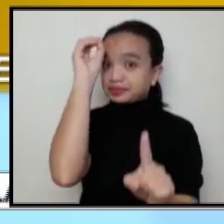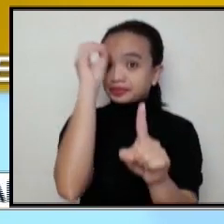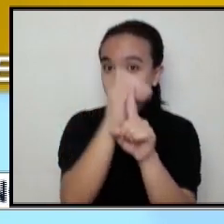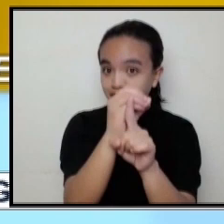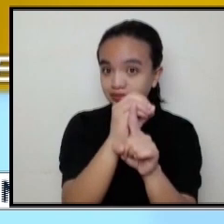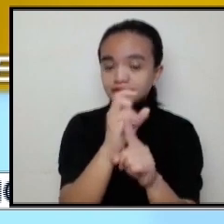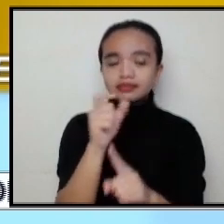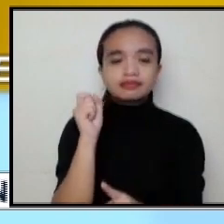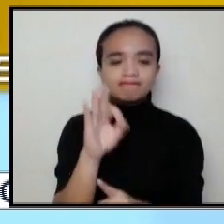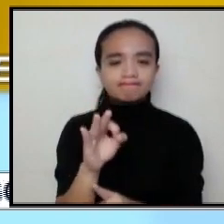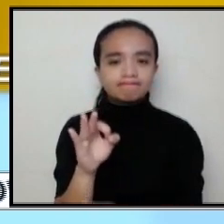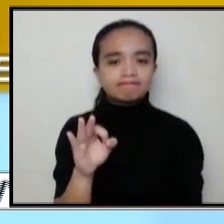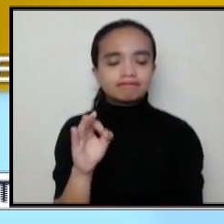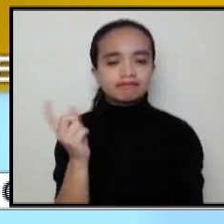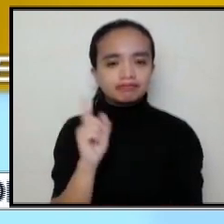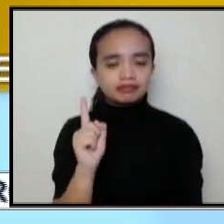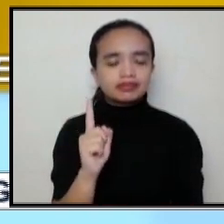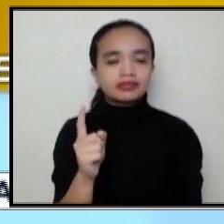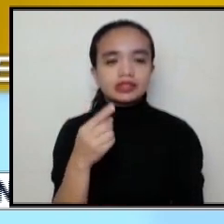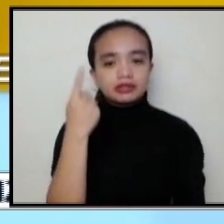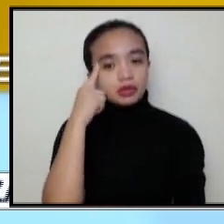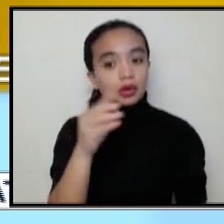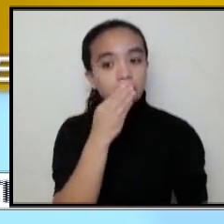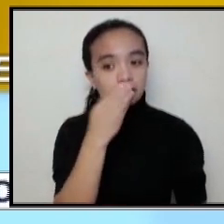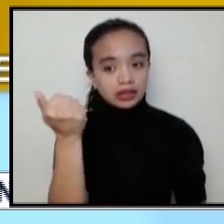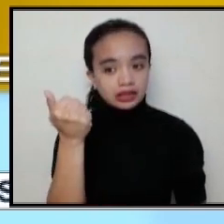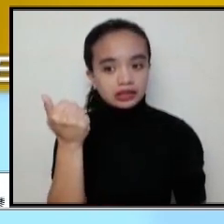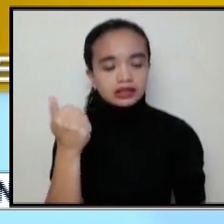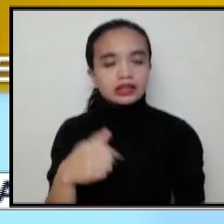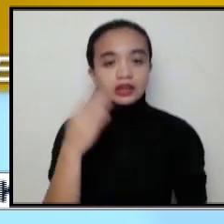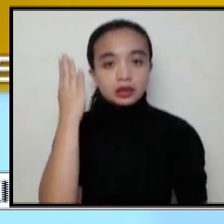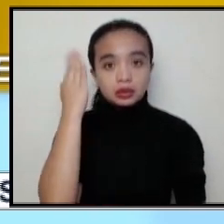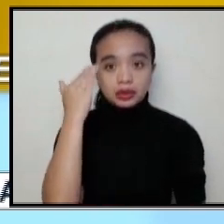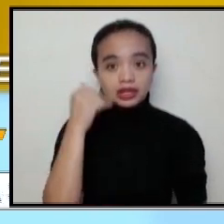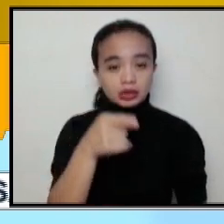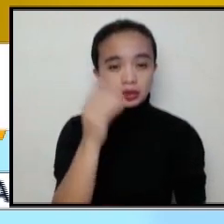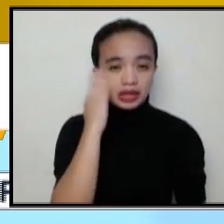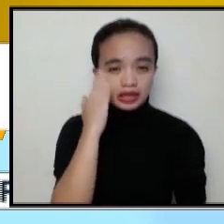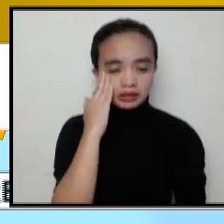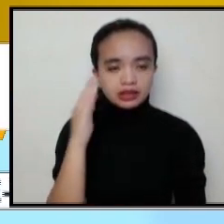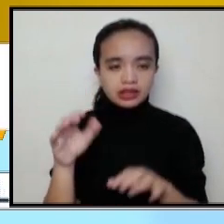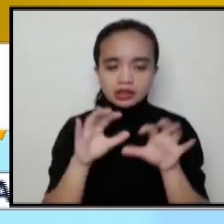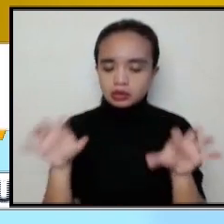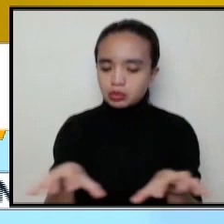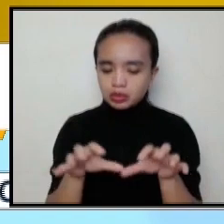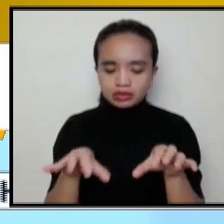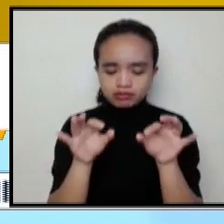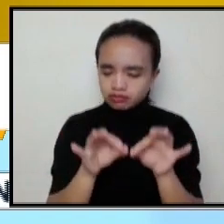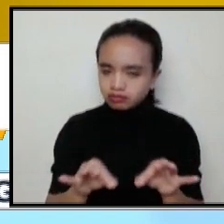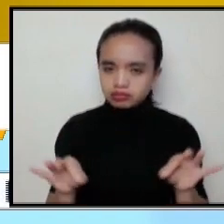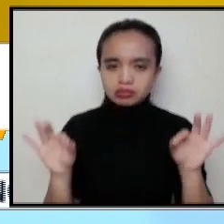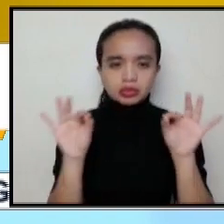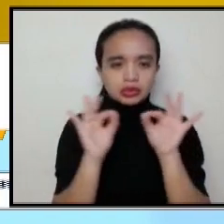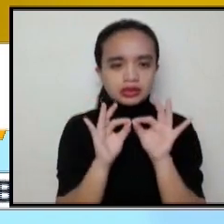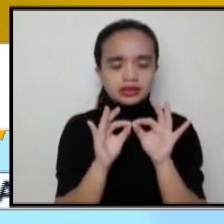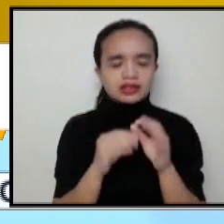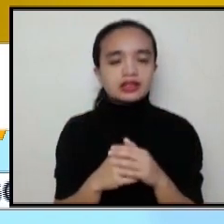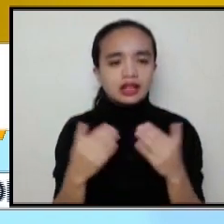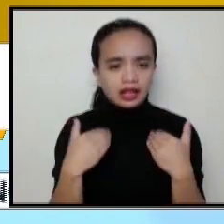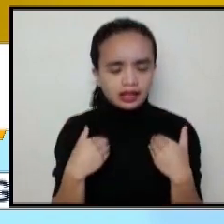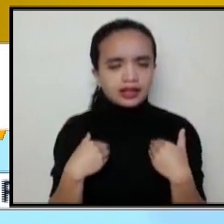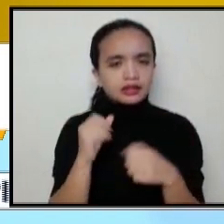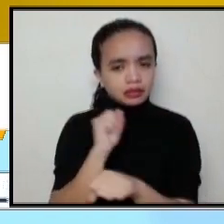tayo, the more, the better, because alam mo, trabaho, napaka-importante nito, at nandyan ang trabaho dito